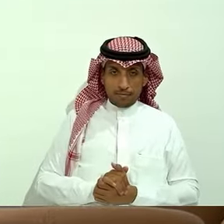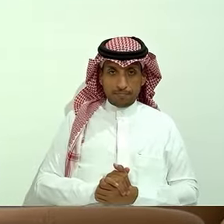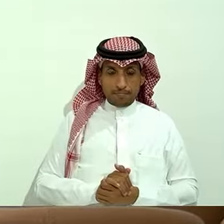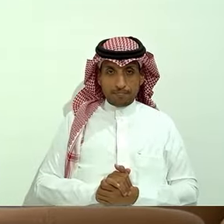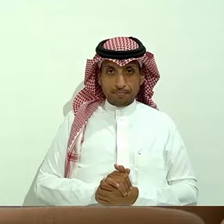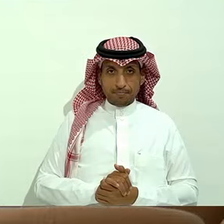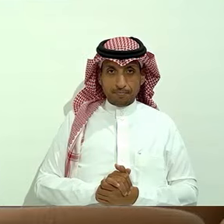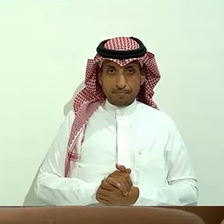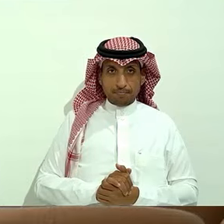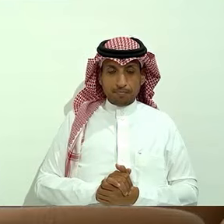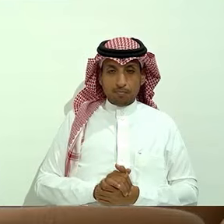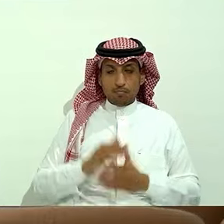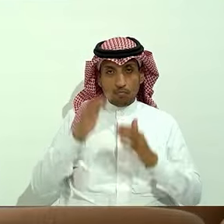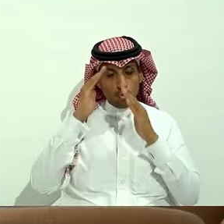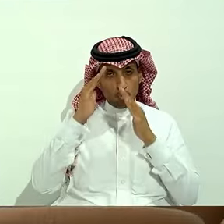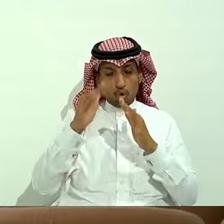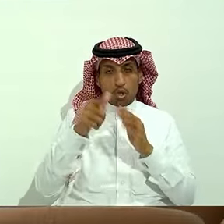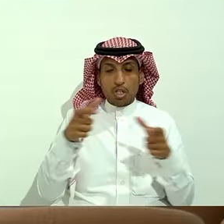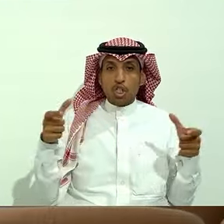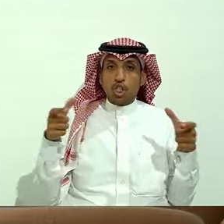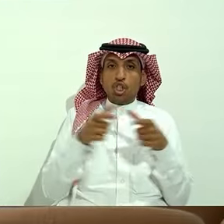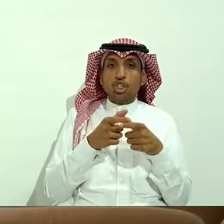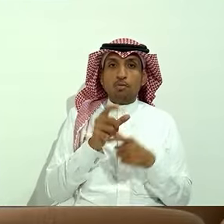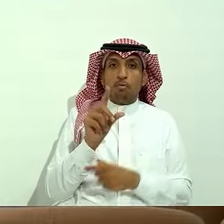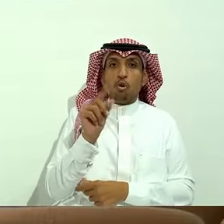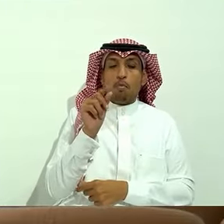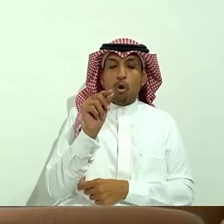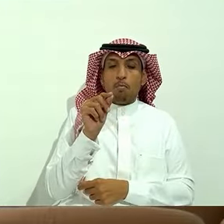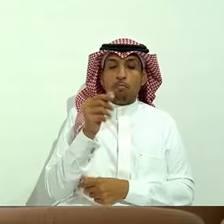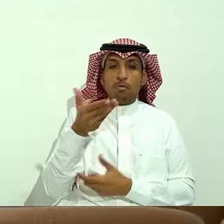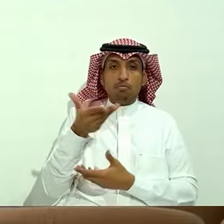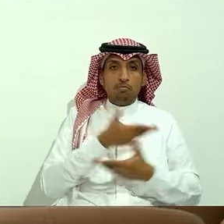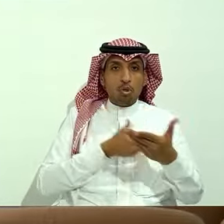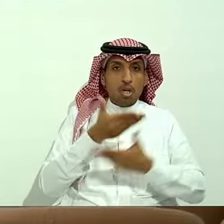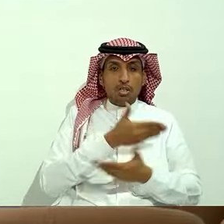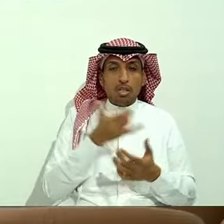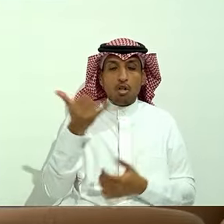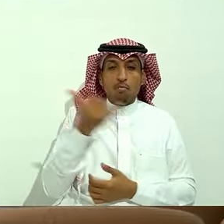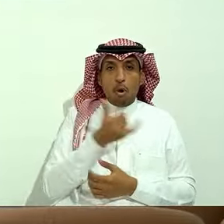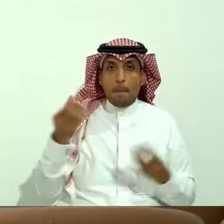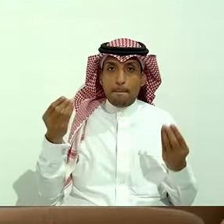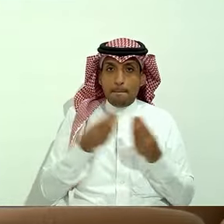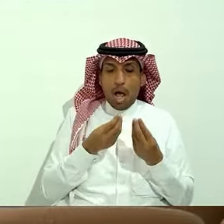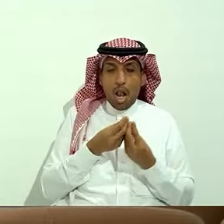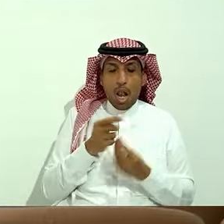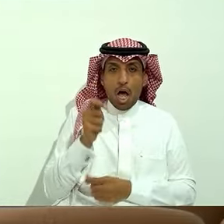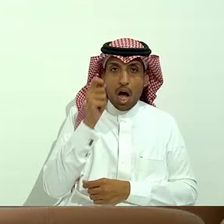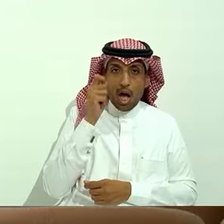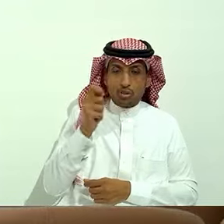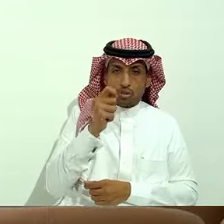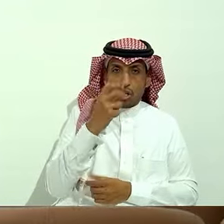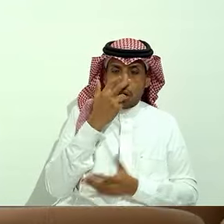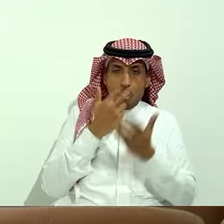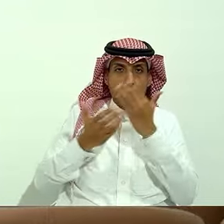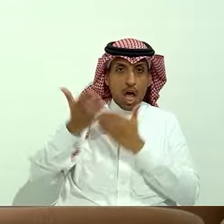شكرا جزيلا للقاء الثري، شكرا للمحادثة الجميلة ما بين الأصالة